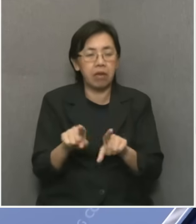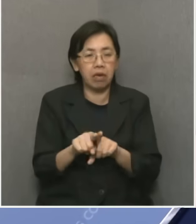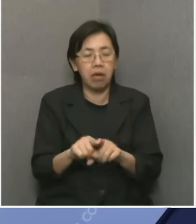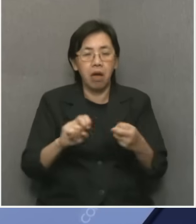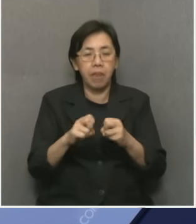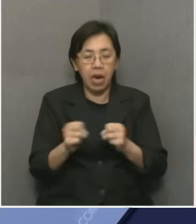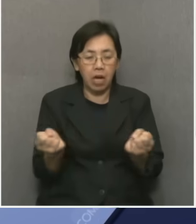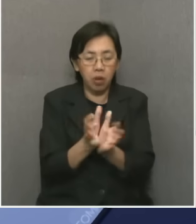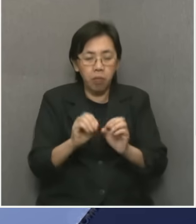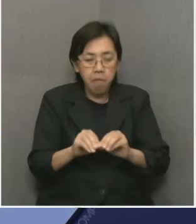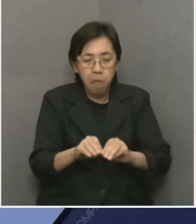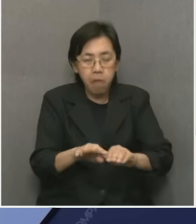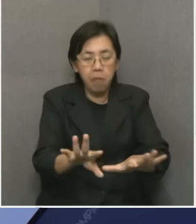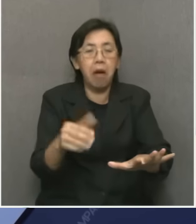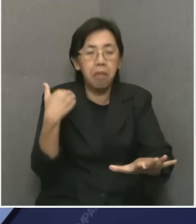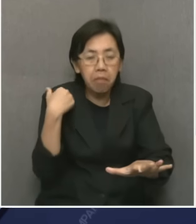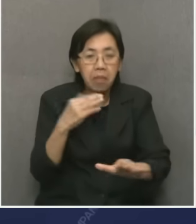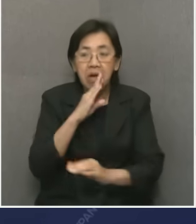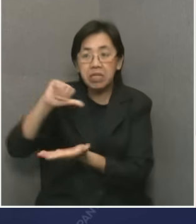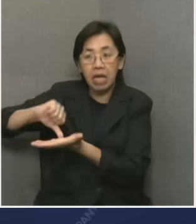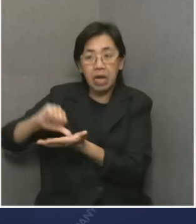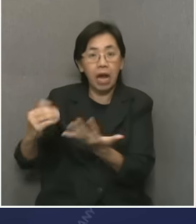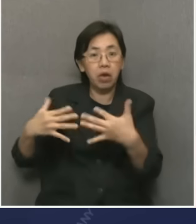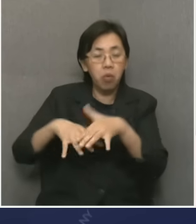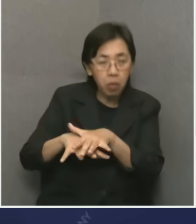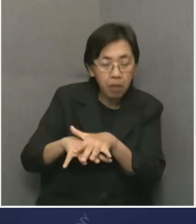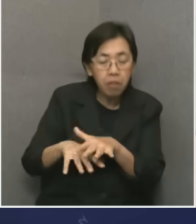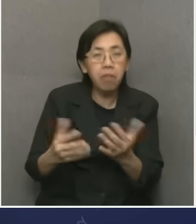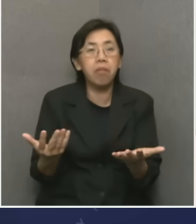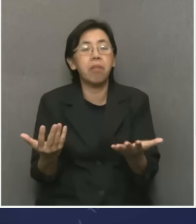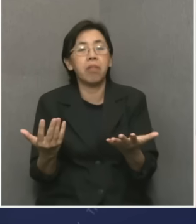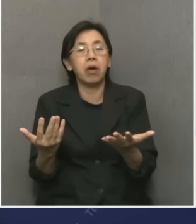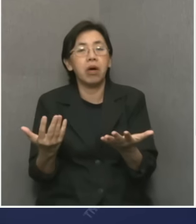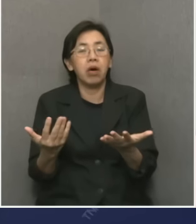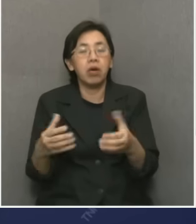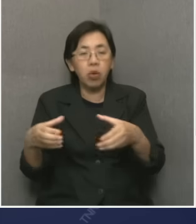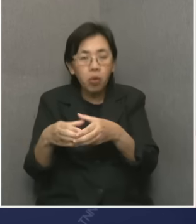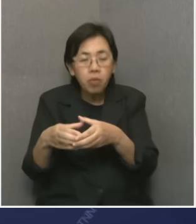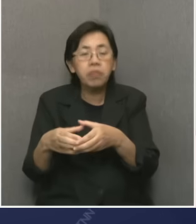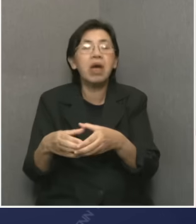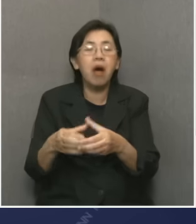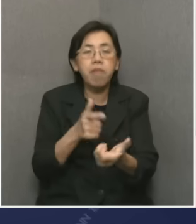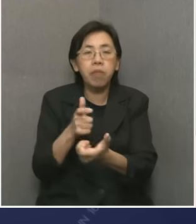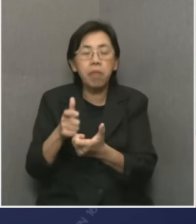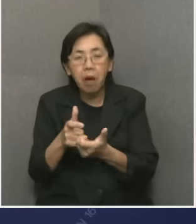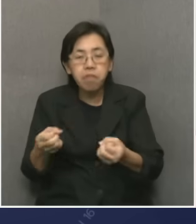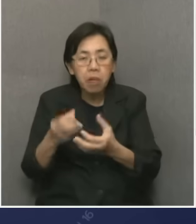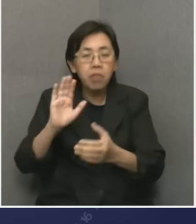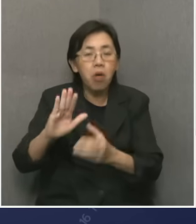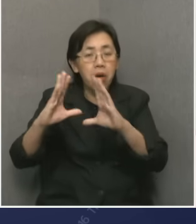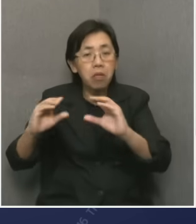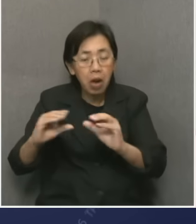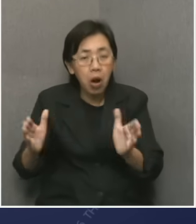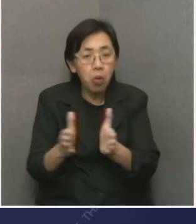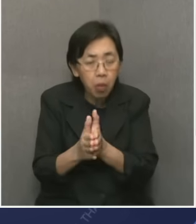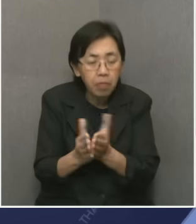ามบานปลายนะครับถ้ามีอิหร่านเข้ามามีฮิซบุลลอห์เข้ามานะครับเพราะฉะนั้นเนี่ยตอนนี้เนี่ย